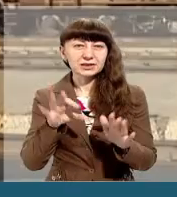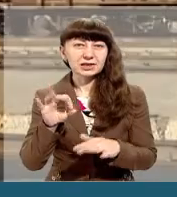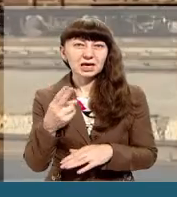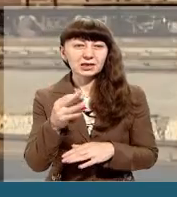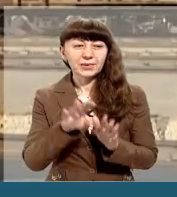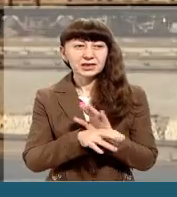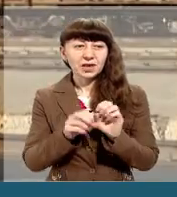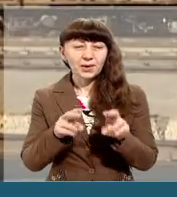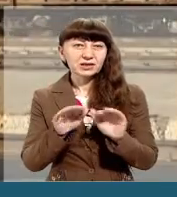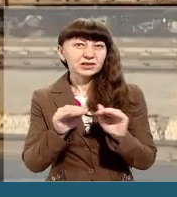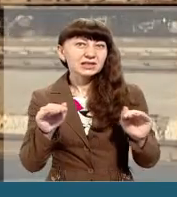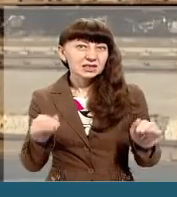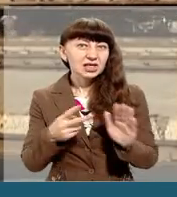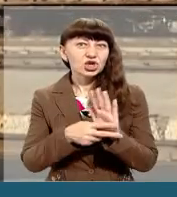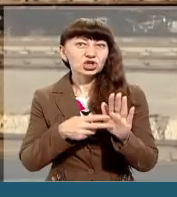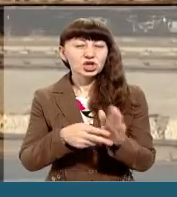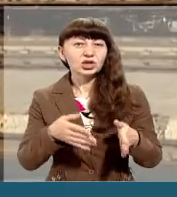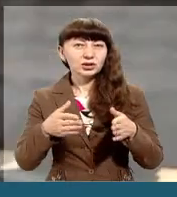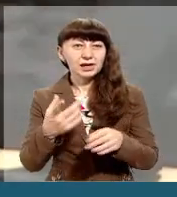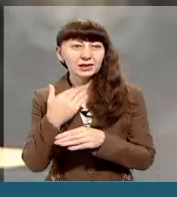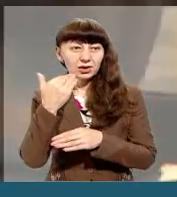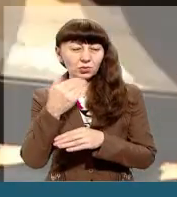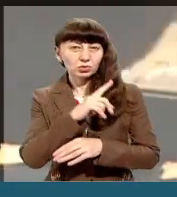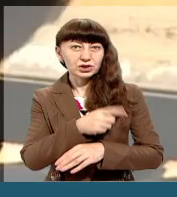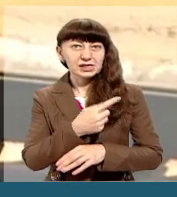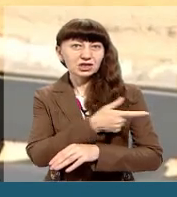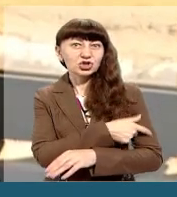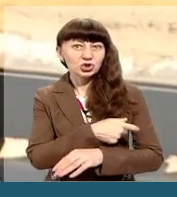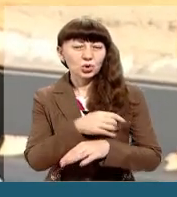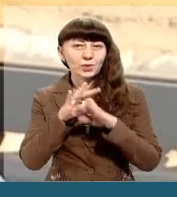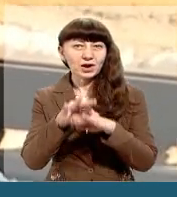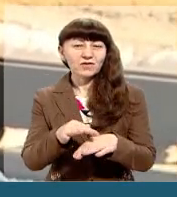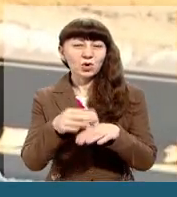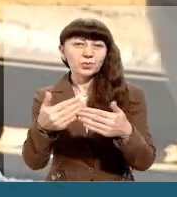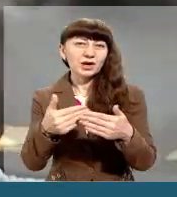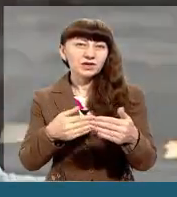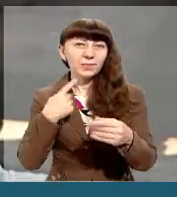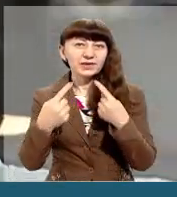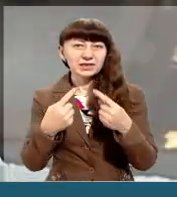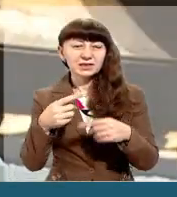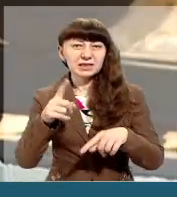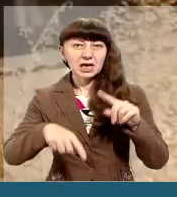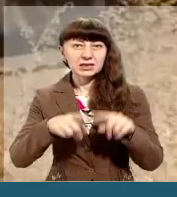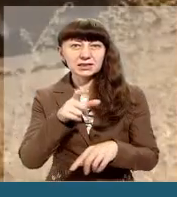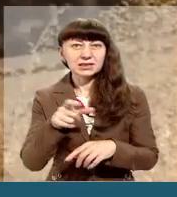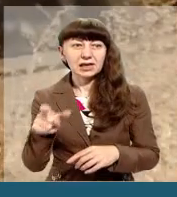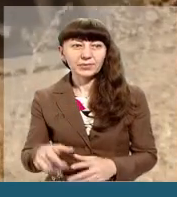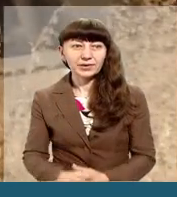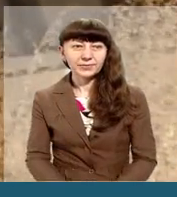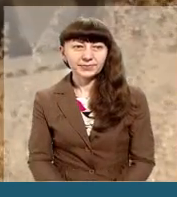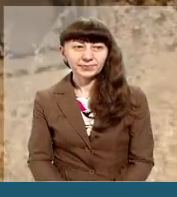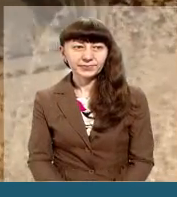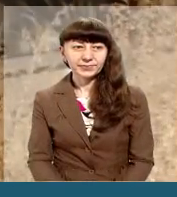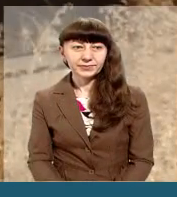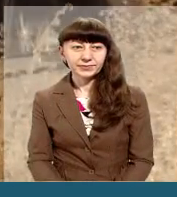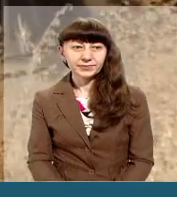уделяют безопасности детей на железной дороге. Летом они усиленно дежурят и проводят профилактические беседы с родителями. Айнура Муканова, Олег